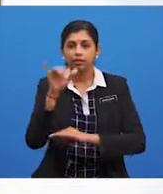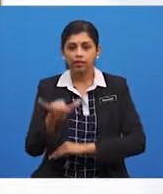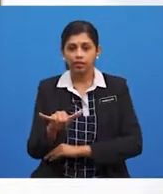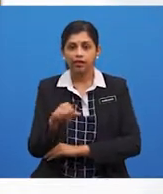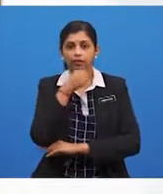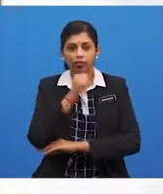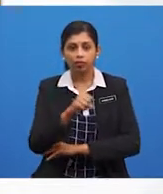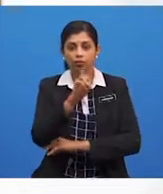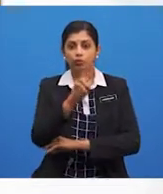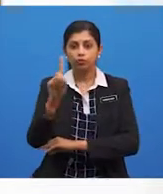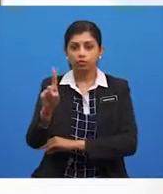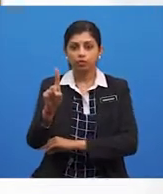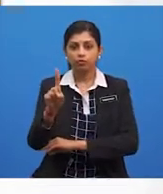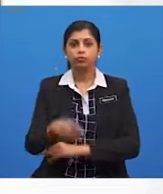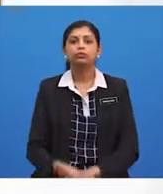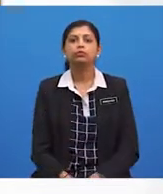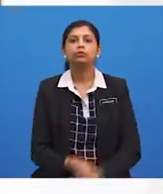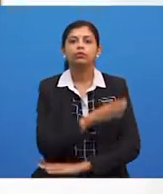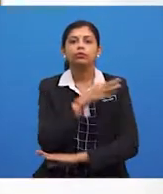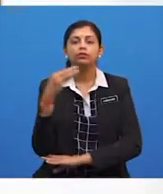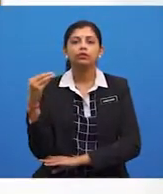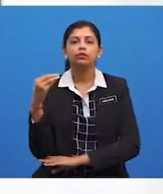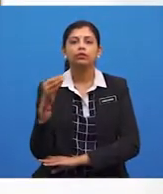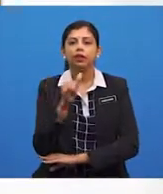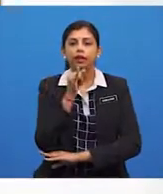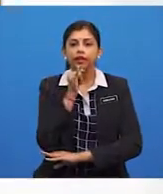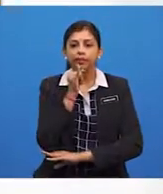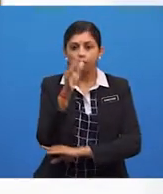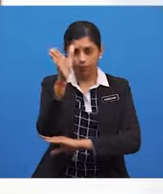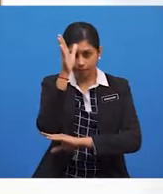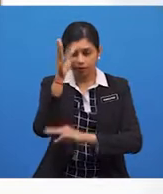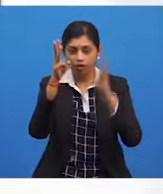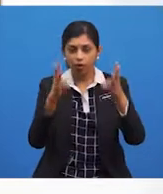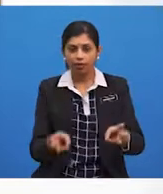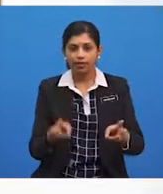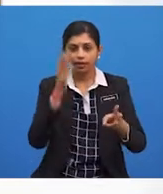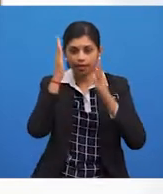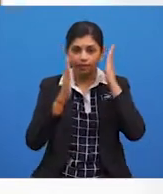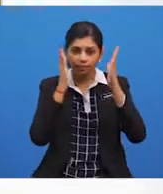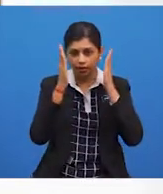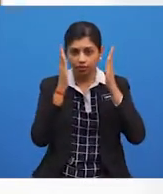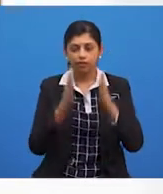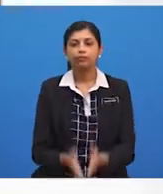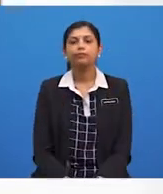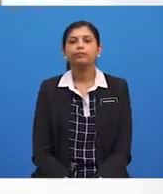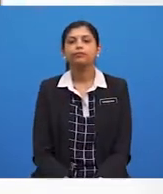yang berumur 21 tahun dan ibu bapanya adalah warga negara Malaysia.